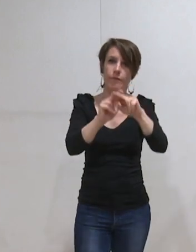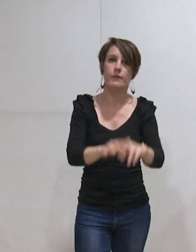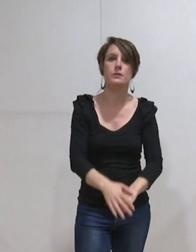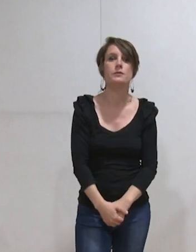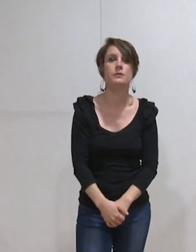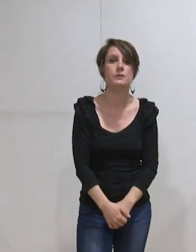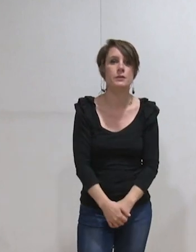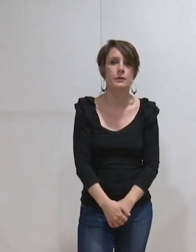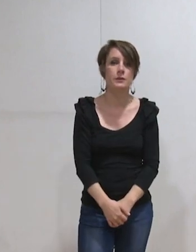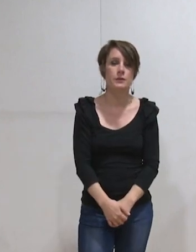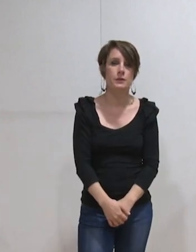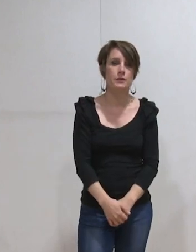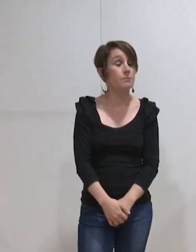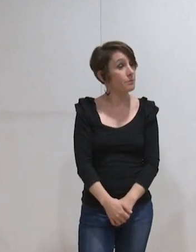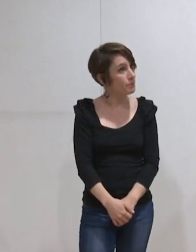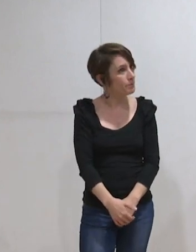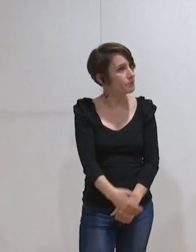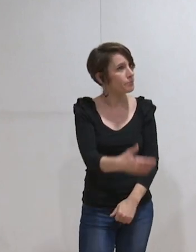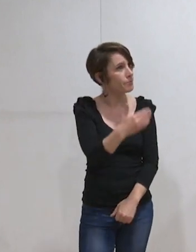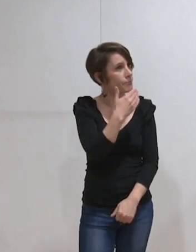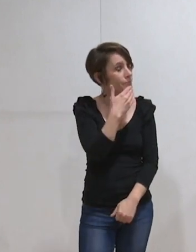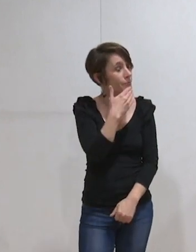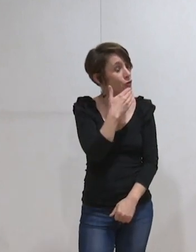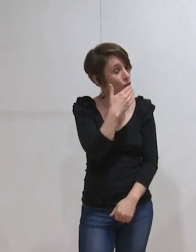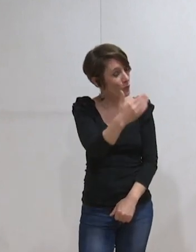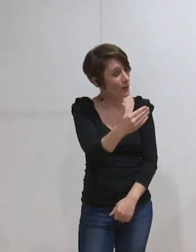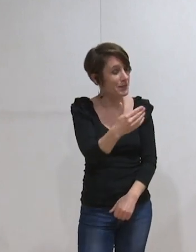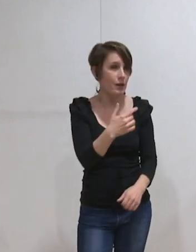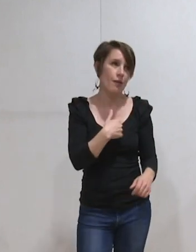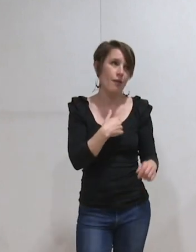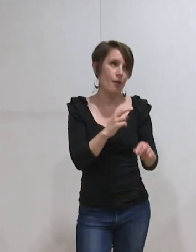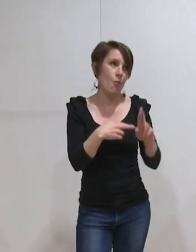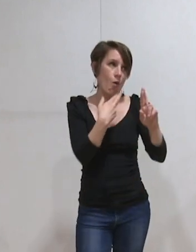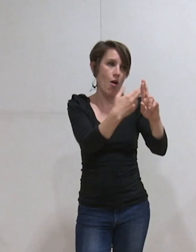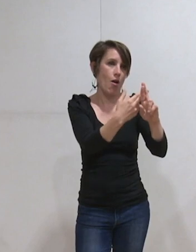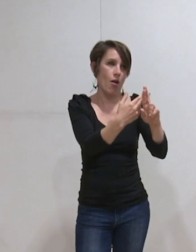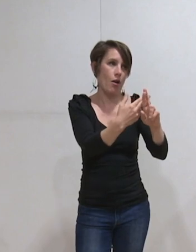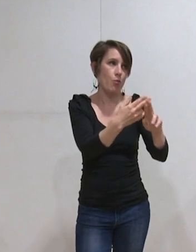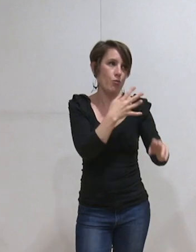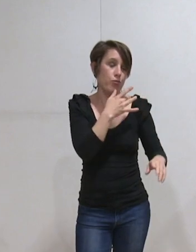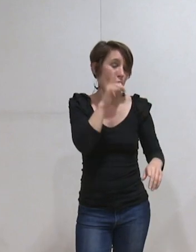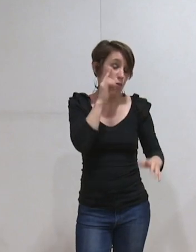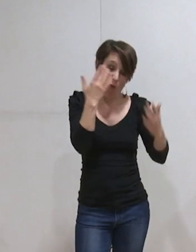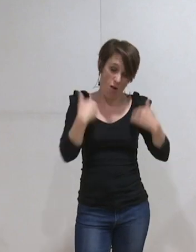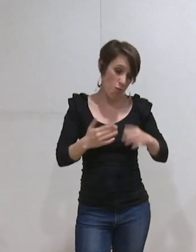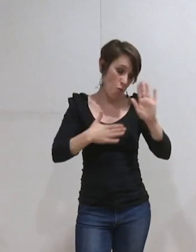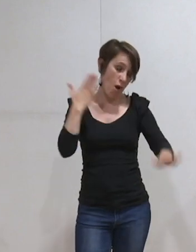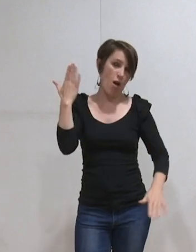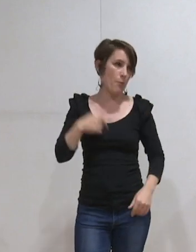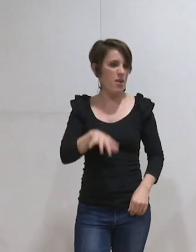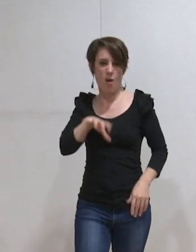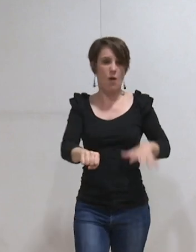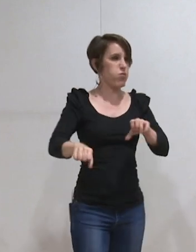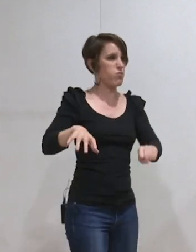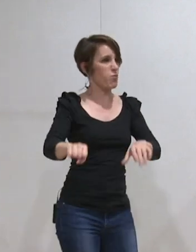transparents je vous remercie je suis pas sûr que je répondrai sur étant un opportuniste ultra capitaliste je pense que j'ai bien compris